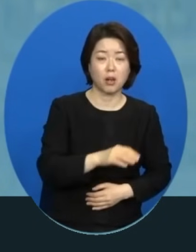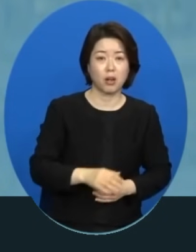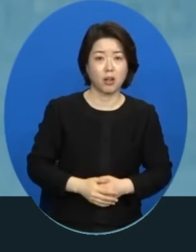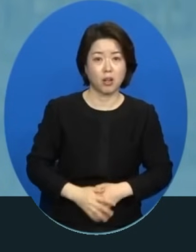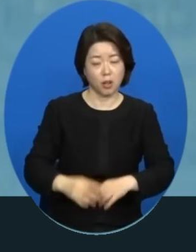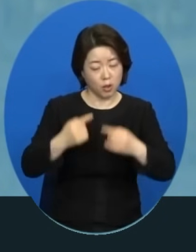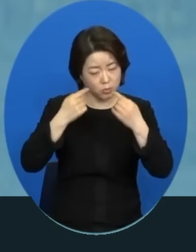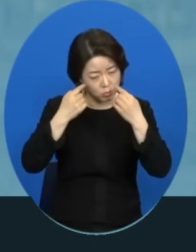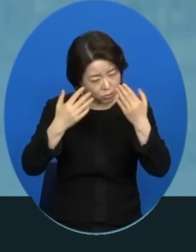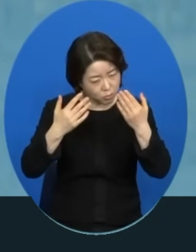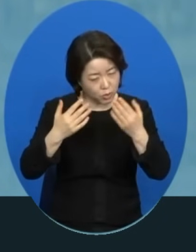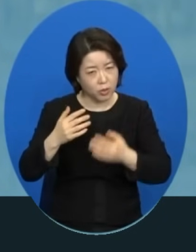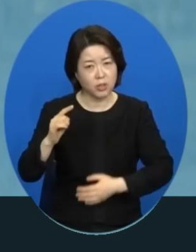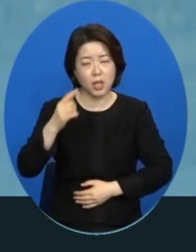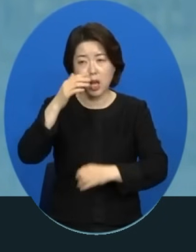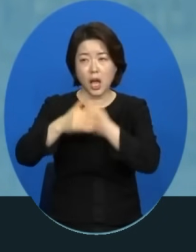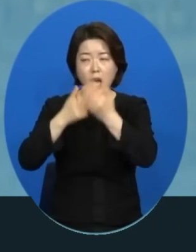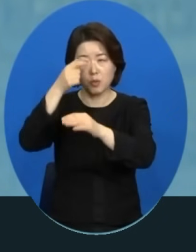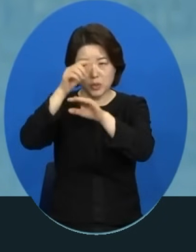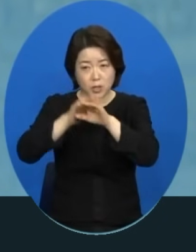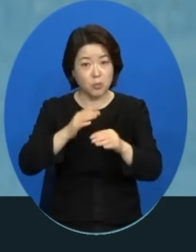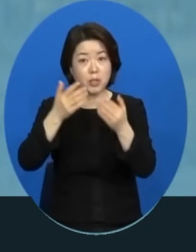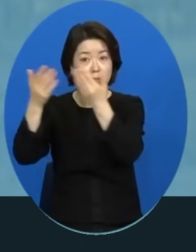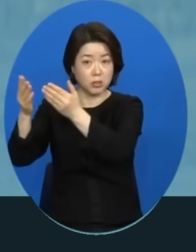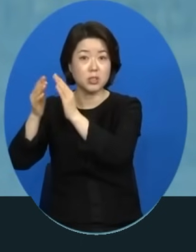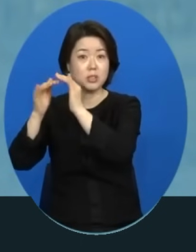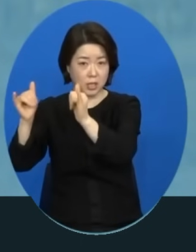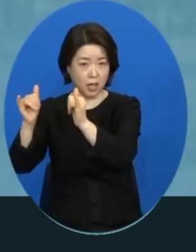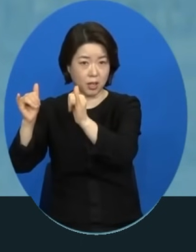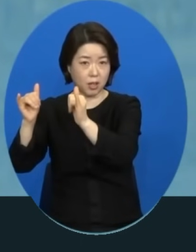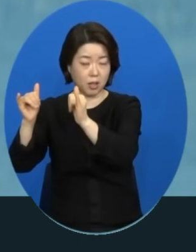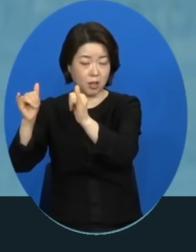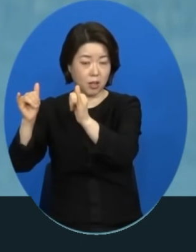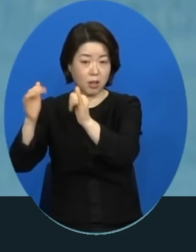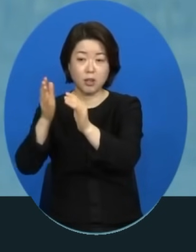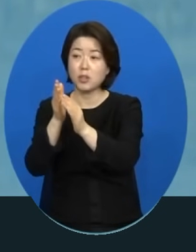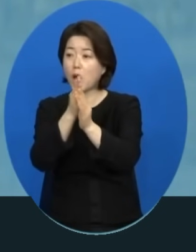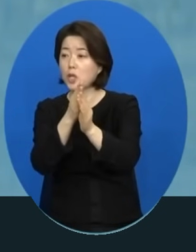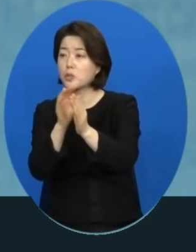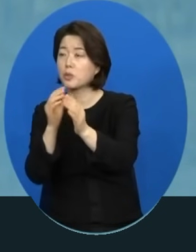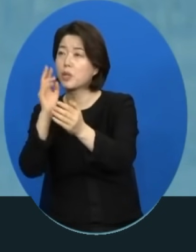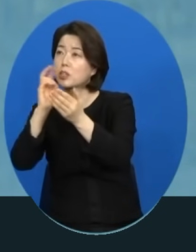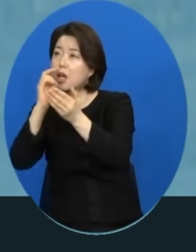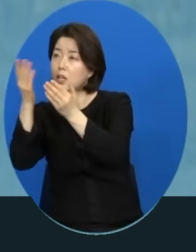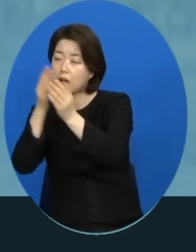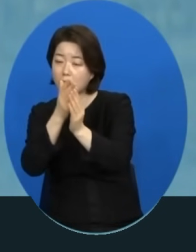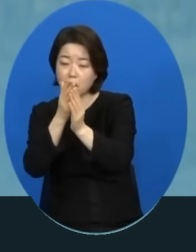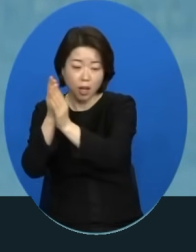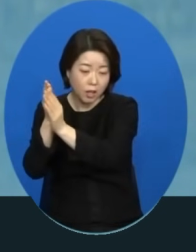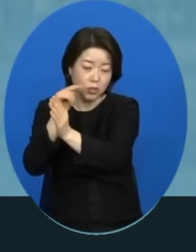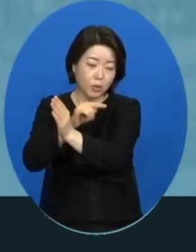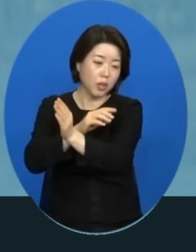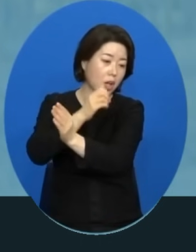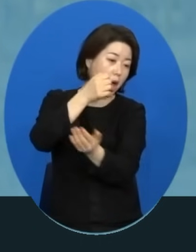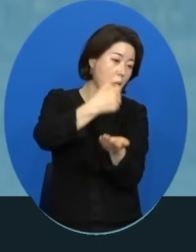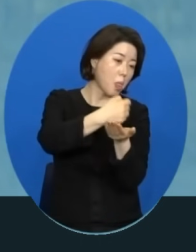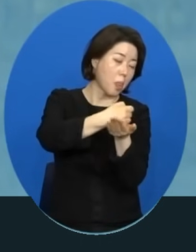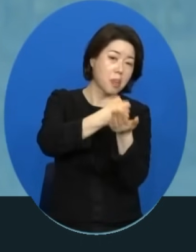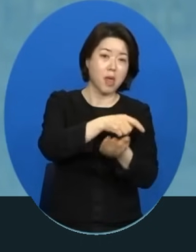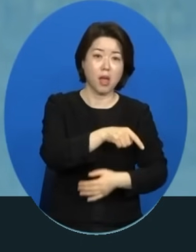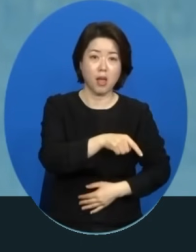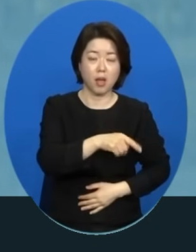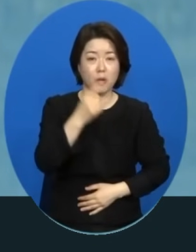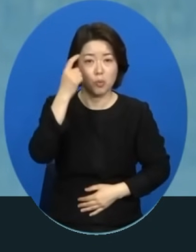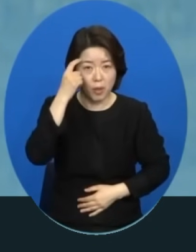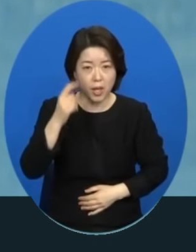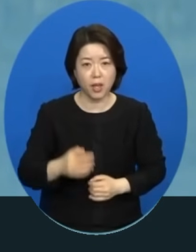분명히 하나님을 예배하는 사람들입니다. 그런데 그 입으로 누군가를 험담을 해요. 여러분 왜 험담한 줄